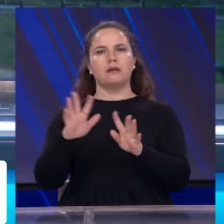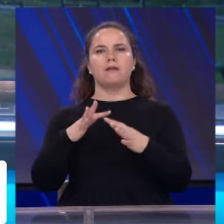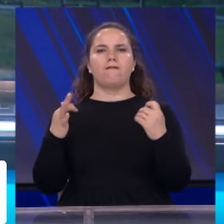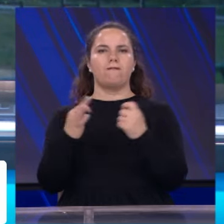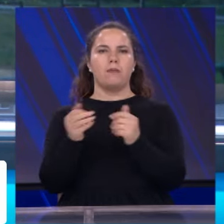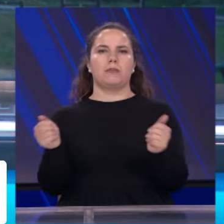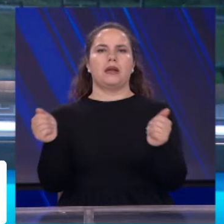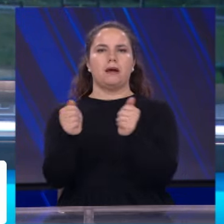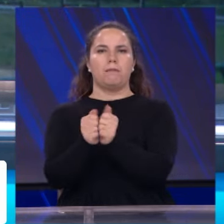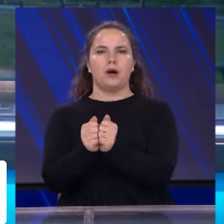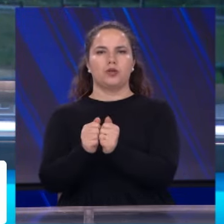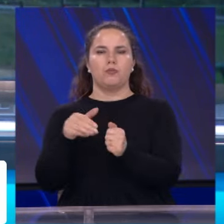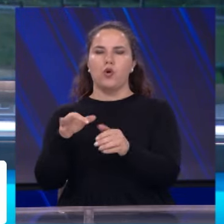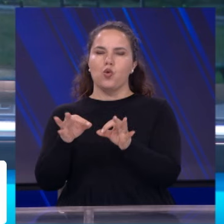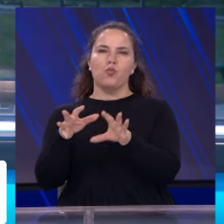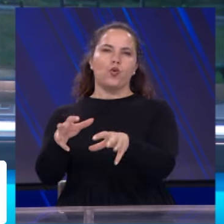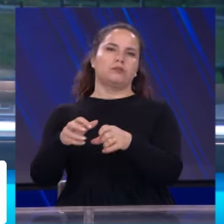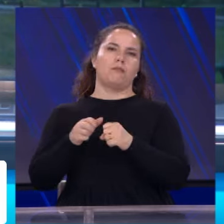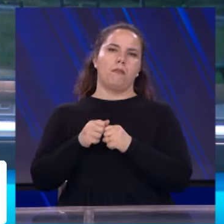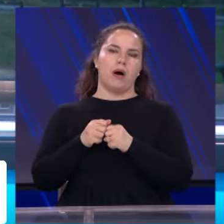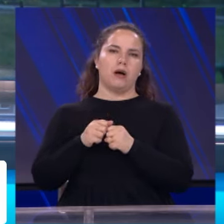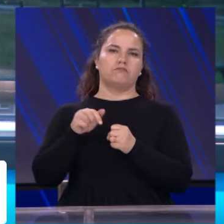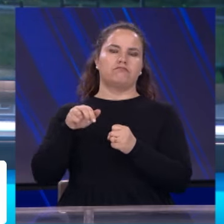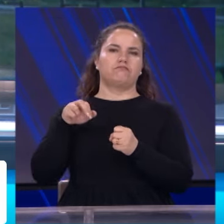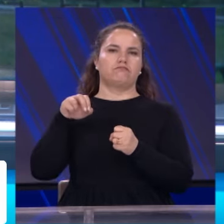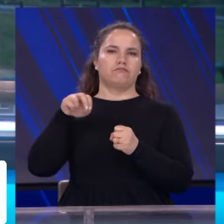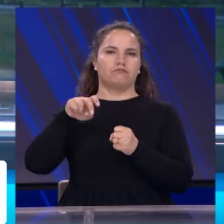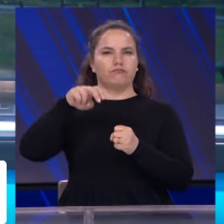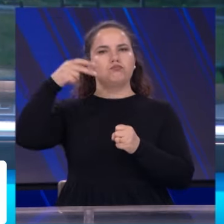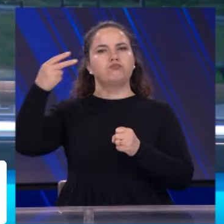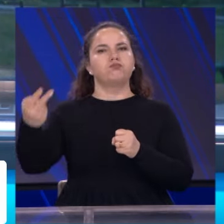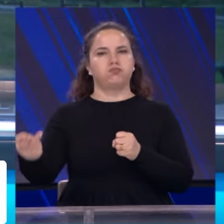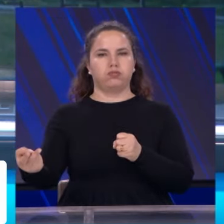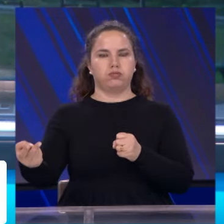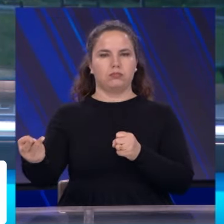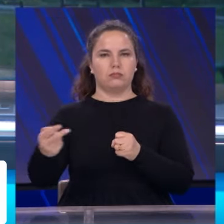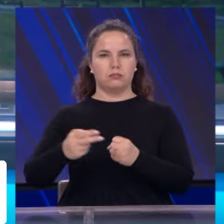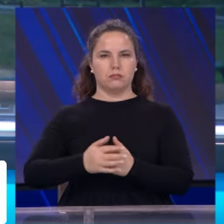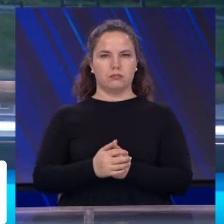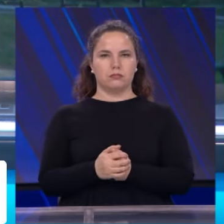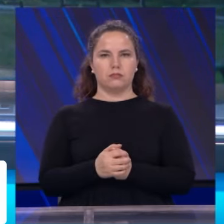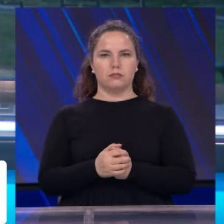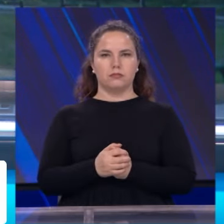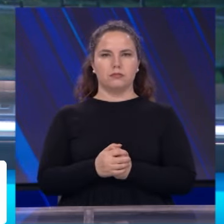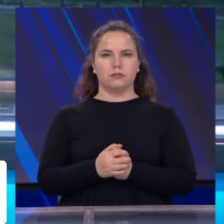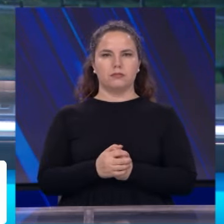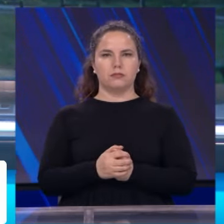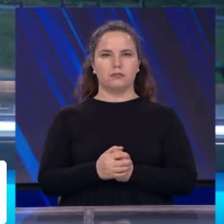njëri prej familjarëve, por nuk mundi të evitonte dot vetvrasjen e 47 vjeçarit.